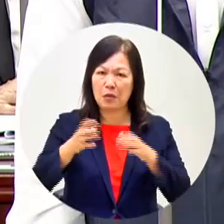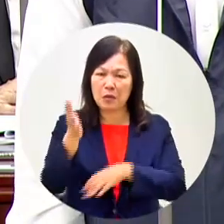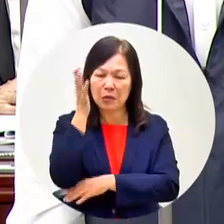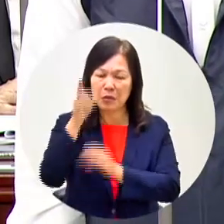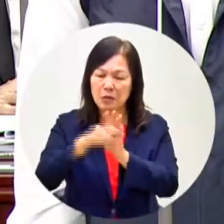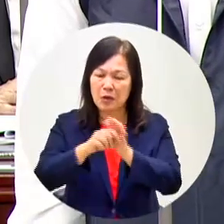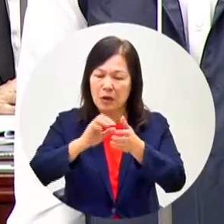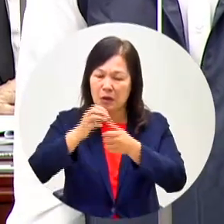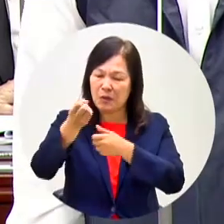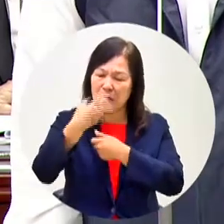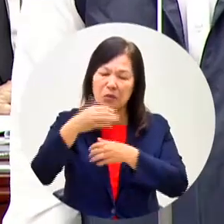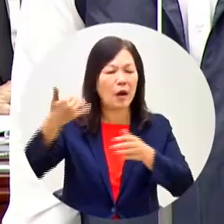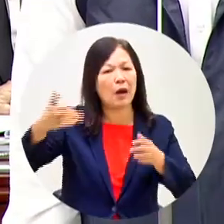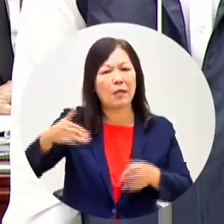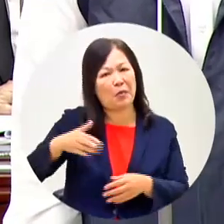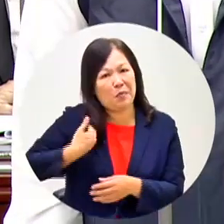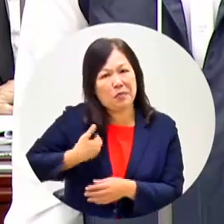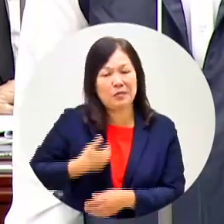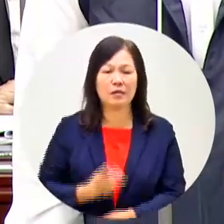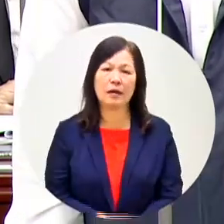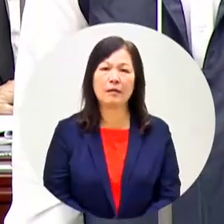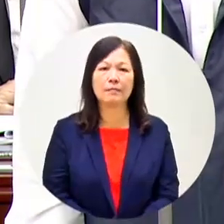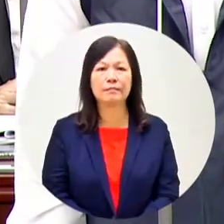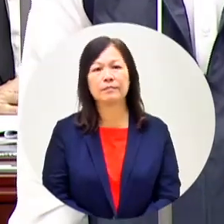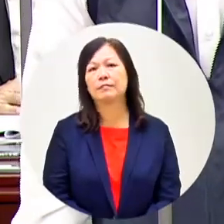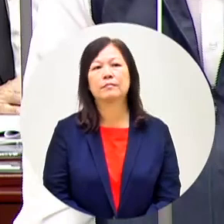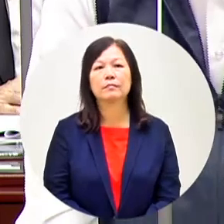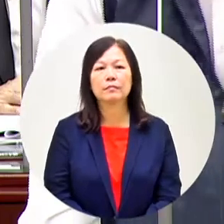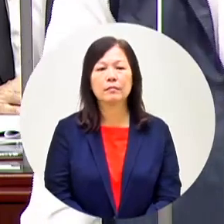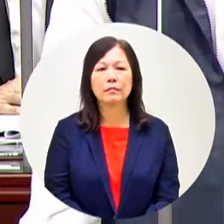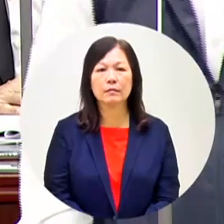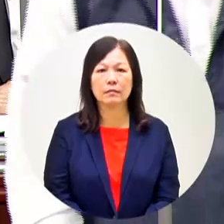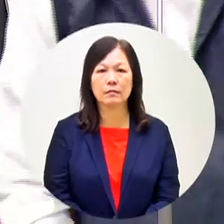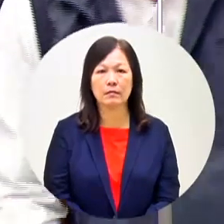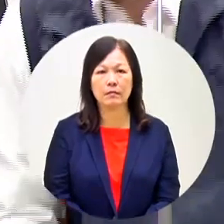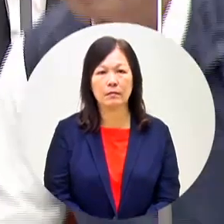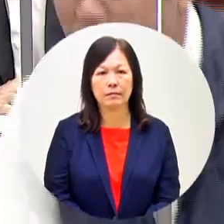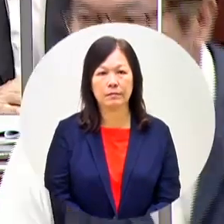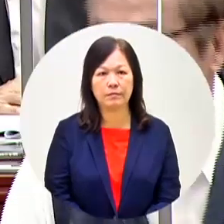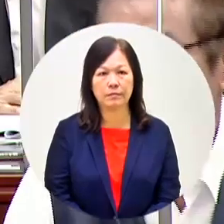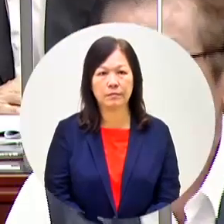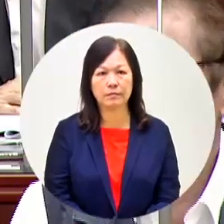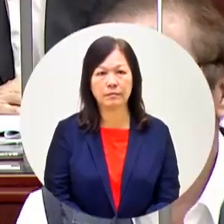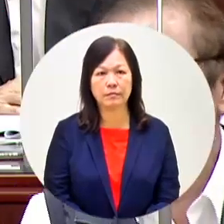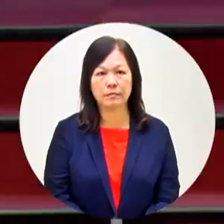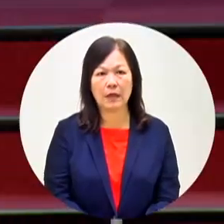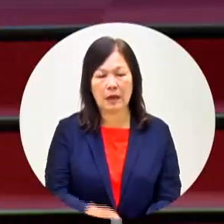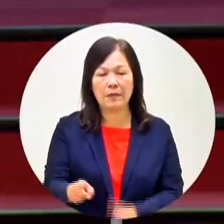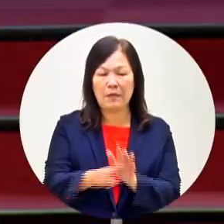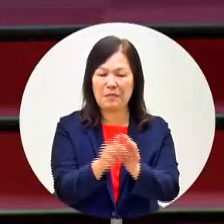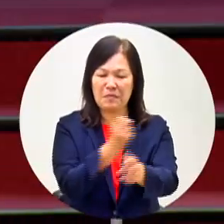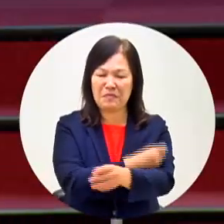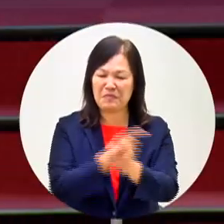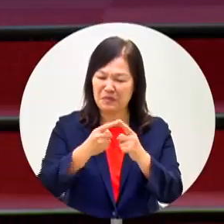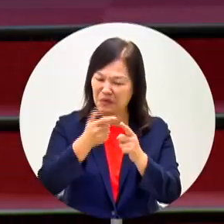没有。 好，局长你请坐，辛苦。你好啦，我知啦。